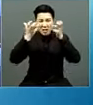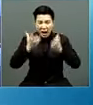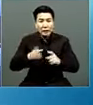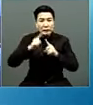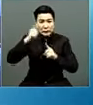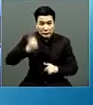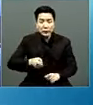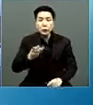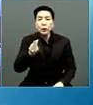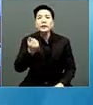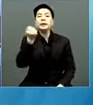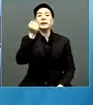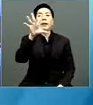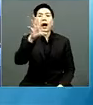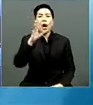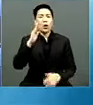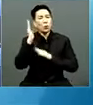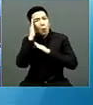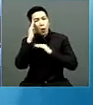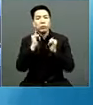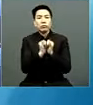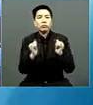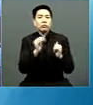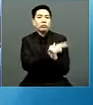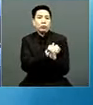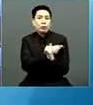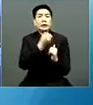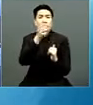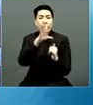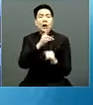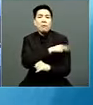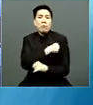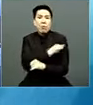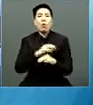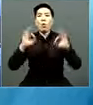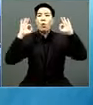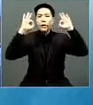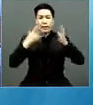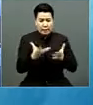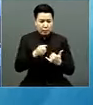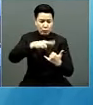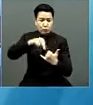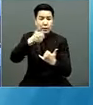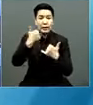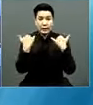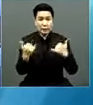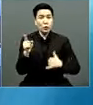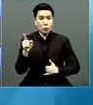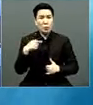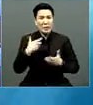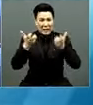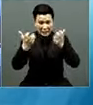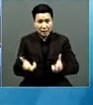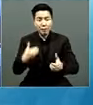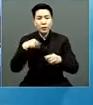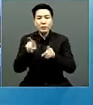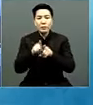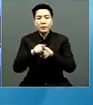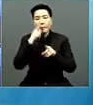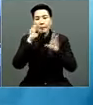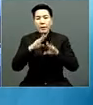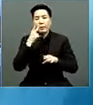นั้นวิกฤตนี่ก็คือต้องเข้าอยู่โรงพยาบาลก็ยังรับไหวนะครับถ้า15คนเหมือนอย่างตอนนี้ที่เราเป็นอยู่ซ้ายมือสุดเป็นอ